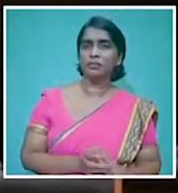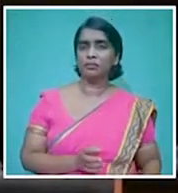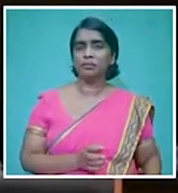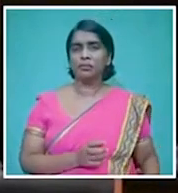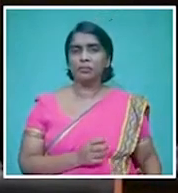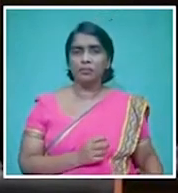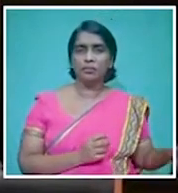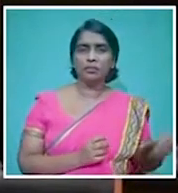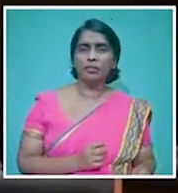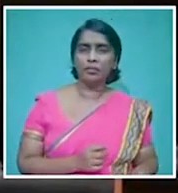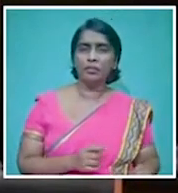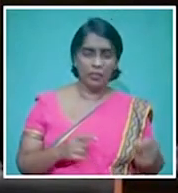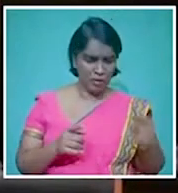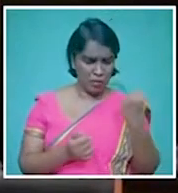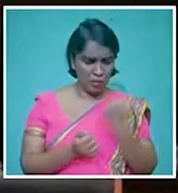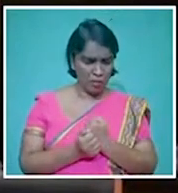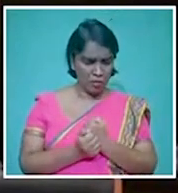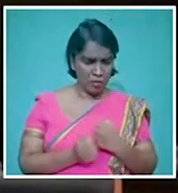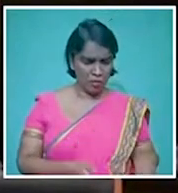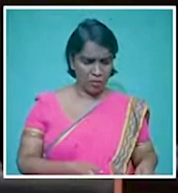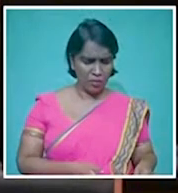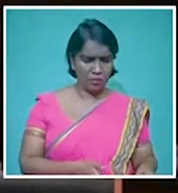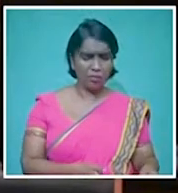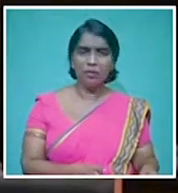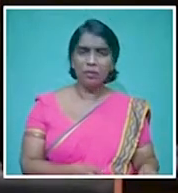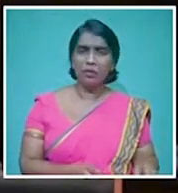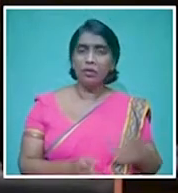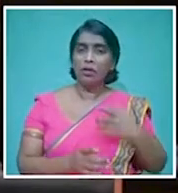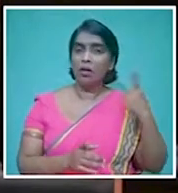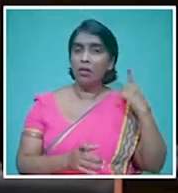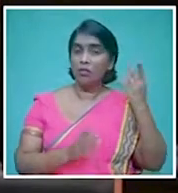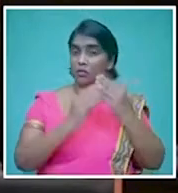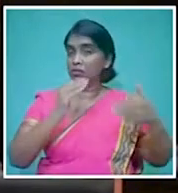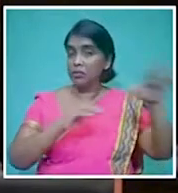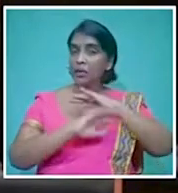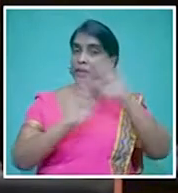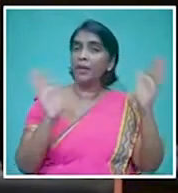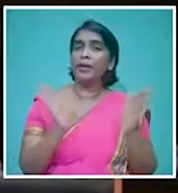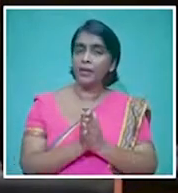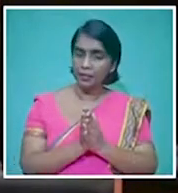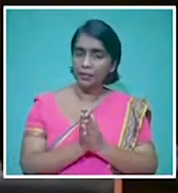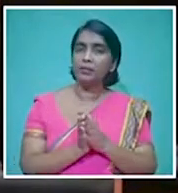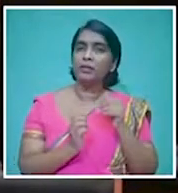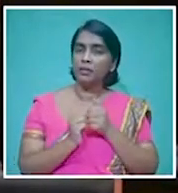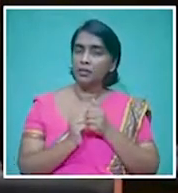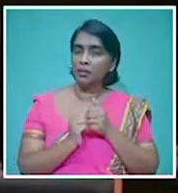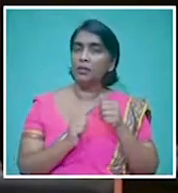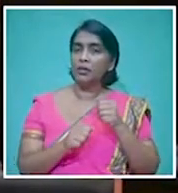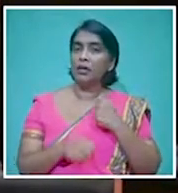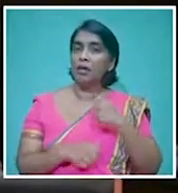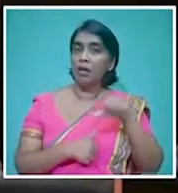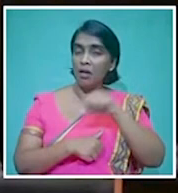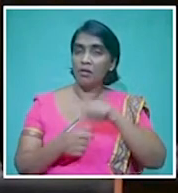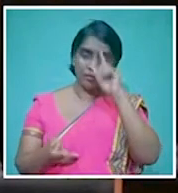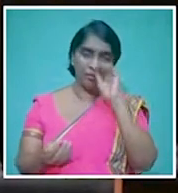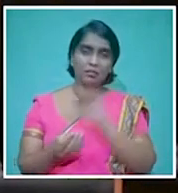ඕනේ යට ඉන්න කෝපරේල ඉඳන් උඩහම ඉන්න අපේ ෆීල්ඩ් මාෂල් ඔක්කොම එකතු වෙලා මේ මේ මේ ආයතනේ